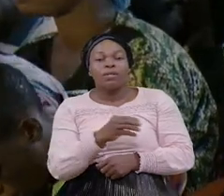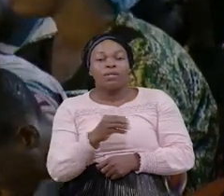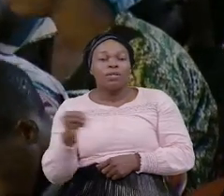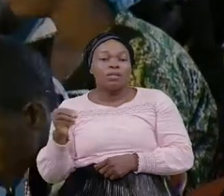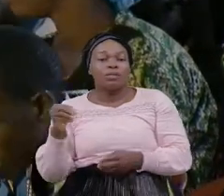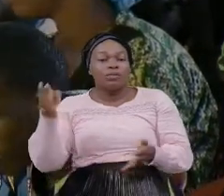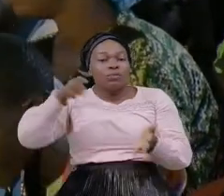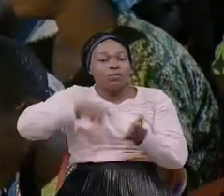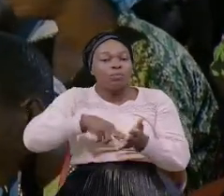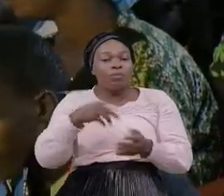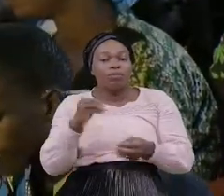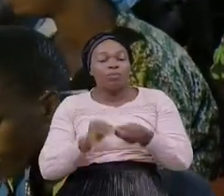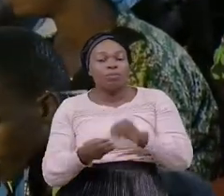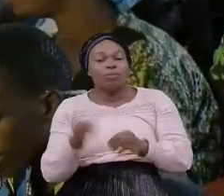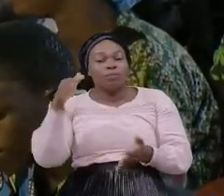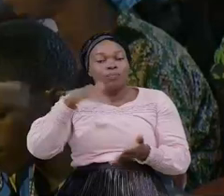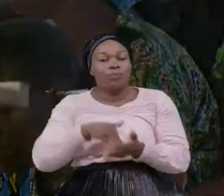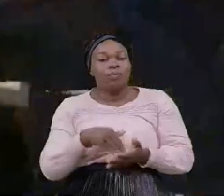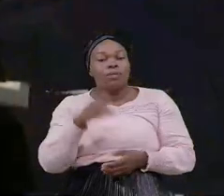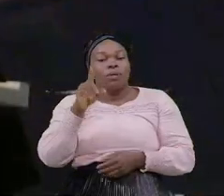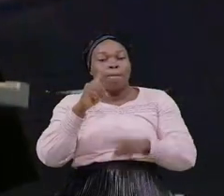Encore, je répète,